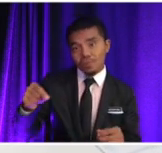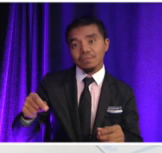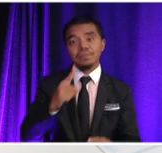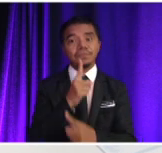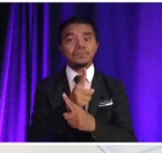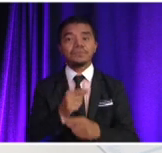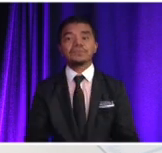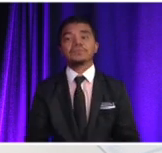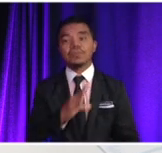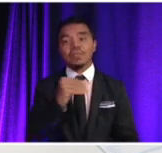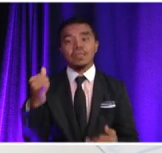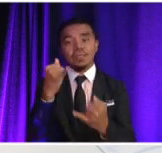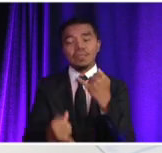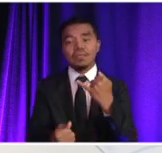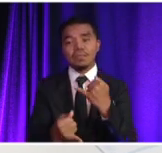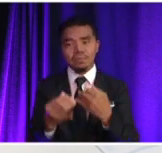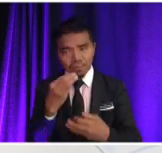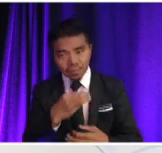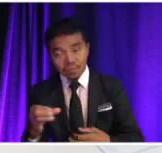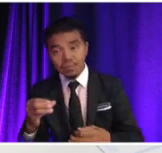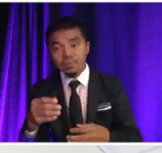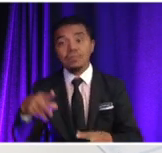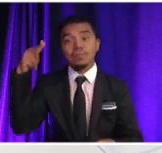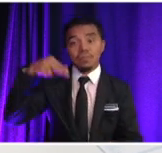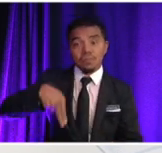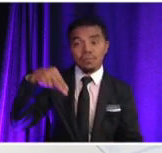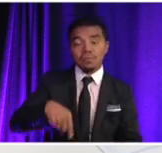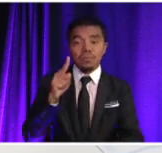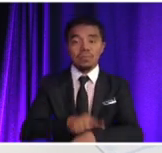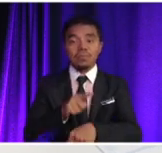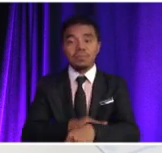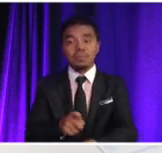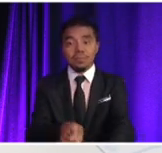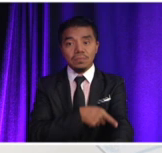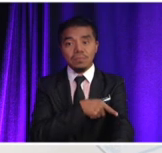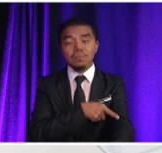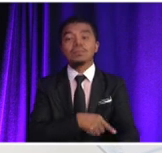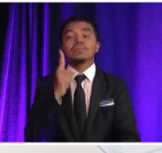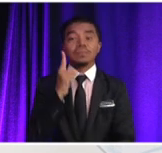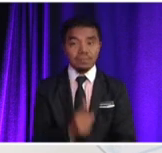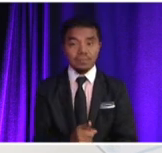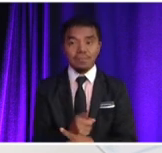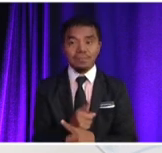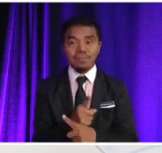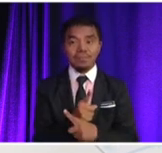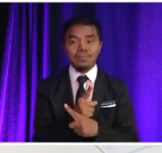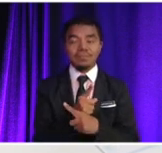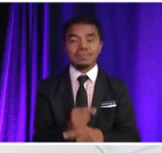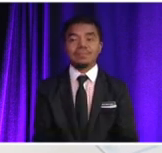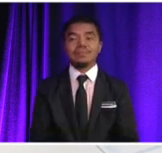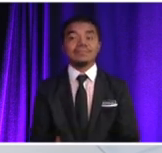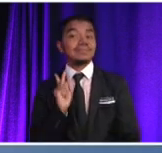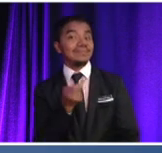baik dan terakhir sekali cenderung kepada keuntungan jangka panjang betul ya betul kita